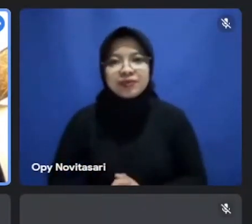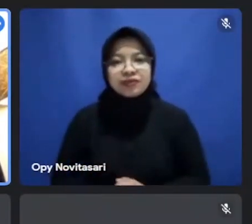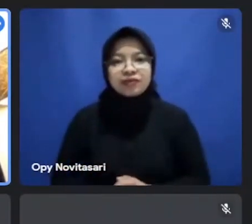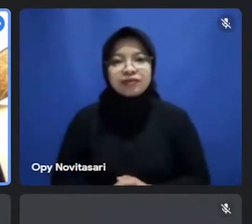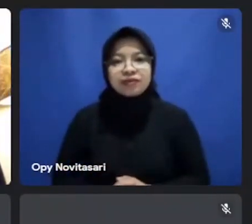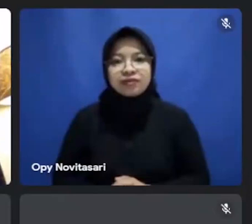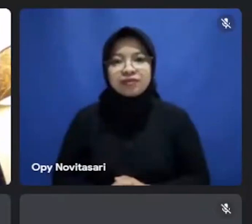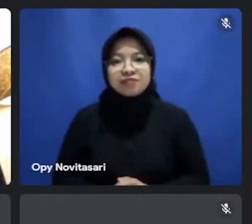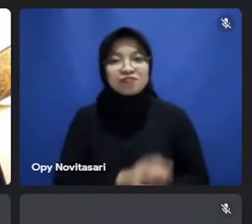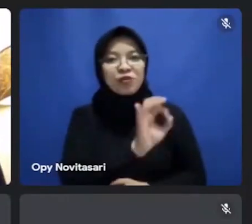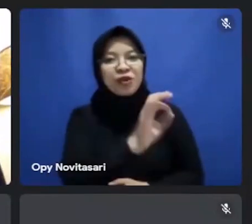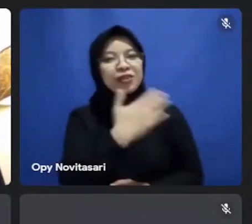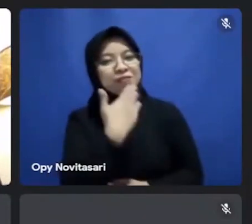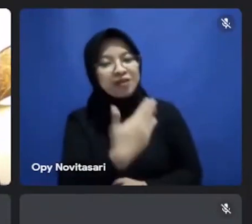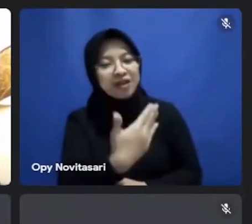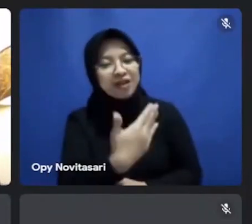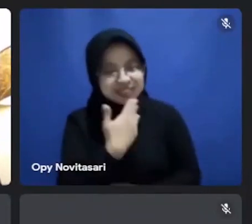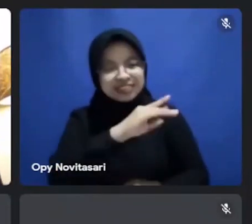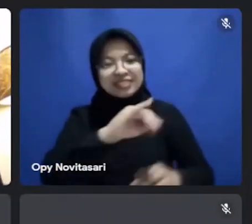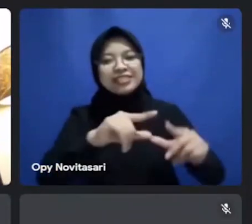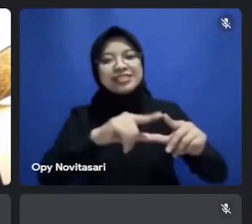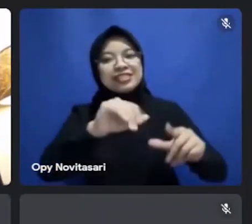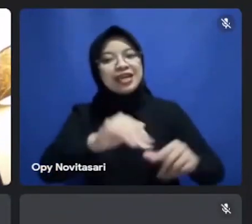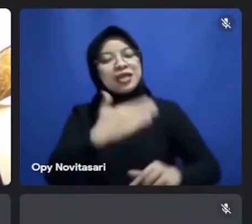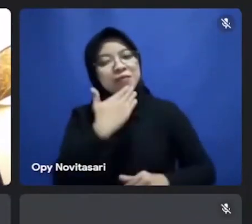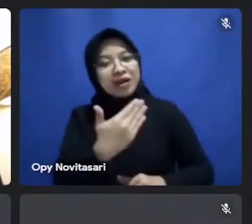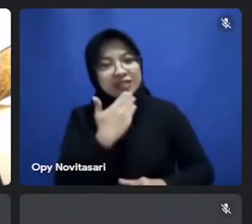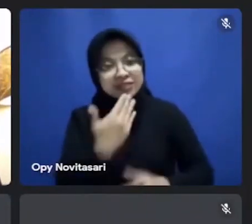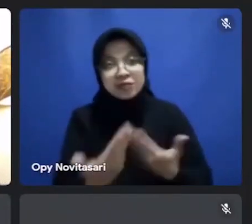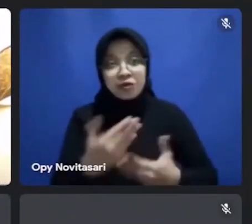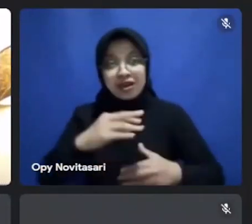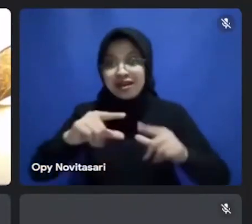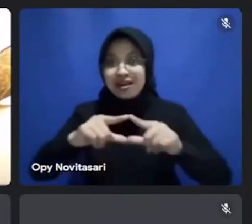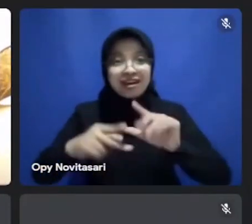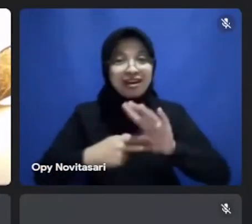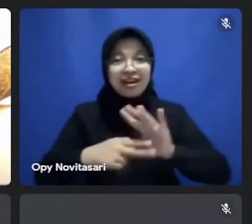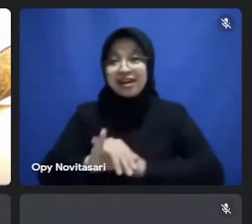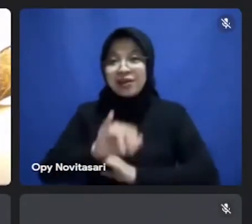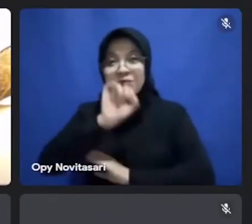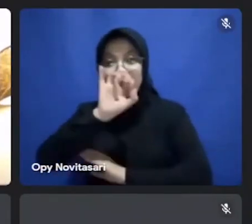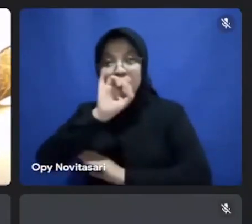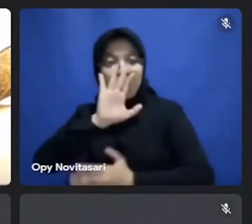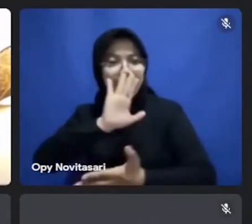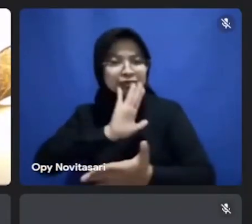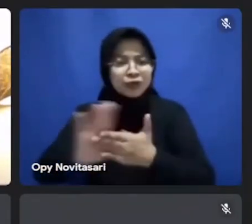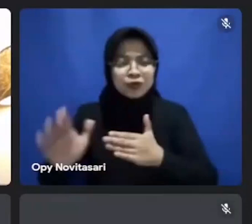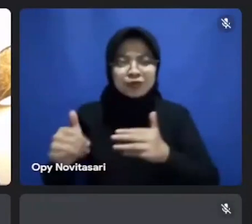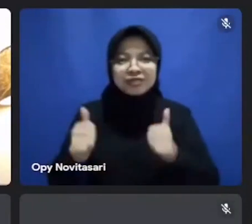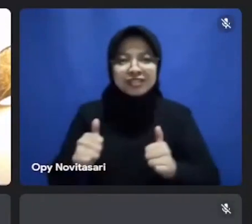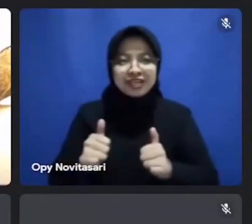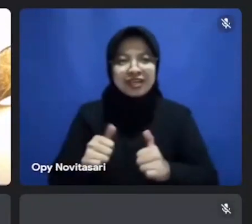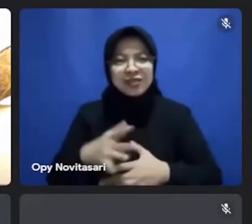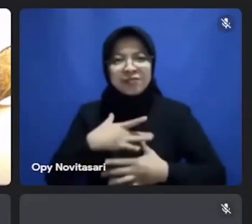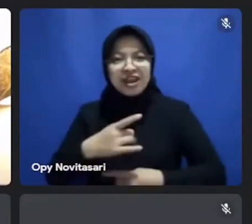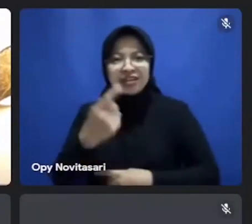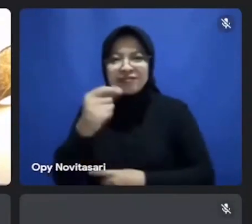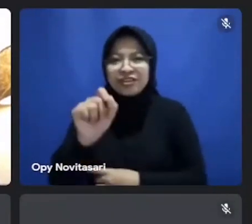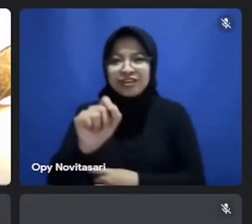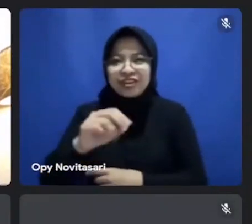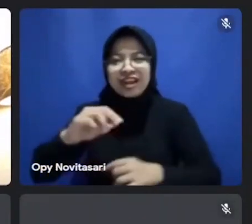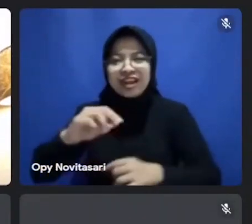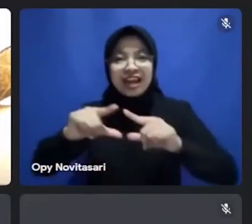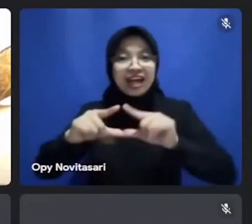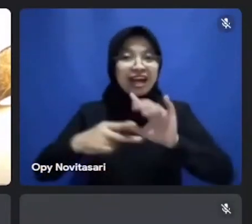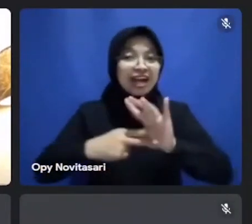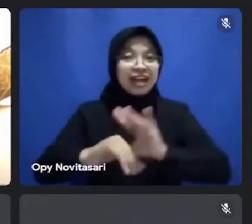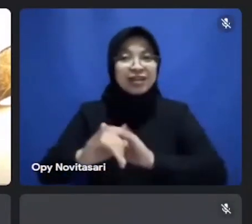sulit Terima kasih Mbak bisa langsung menyampaikanar ini Kebetulan ada menarik nihb